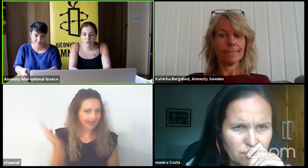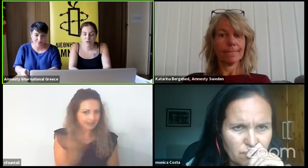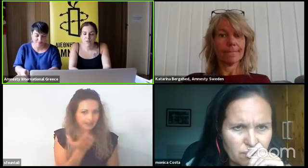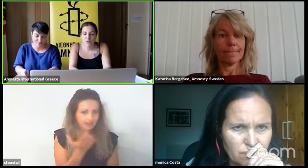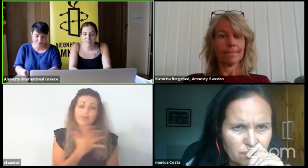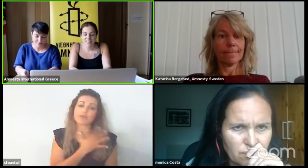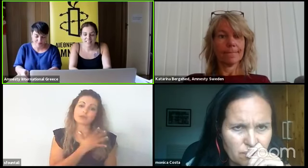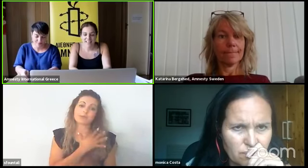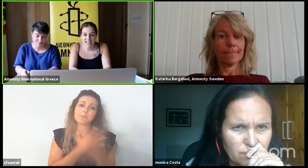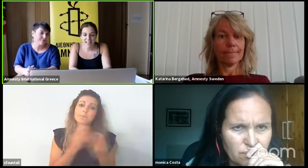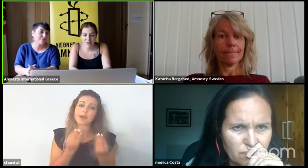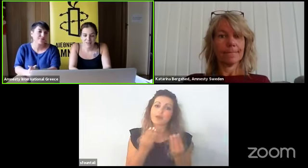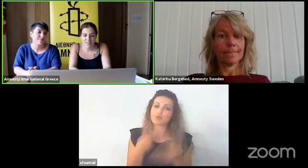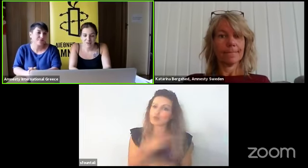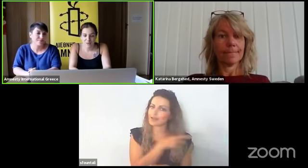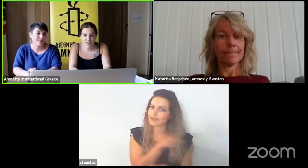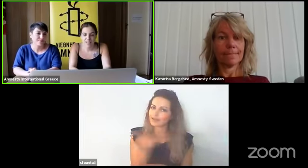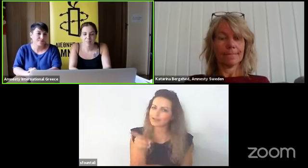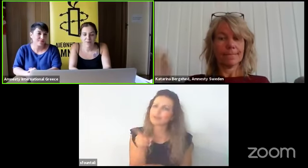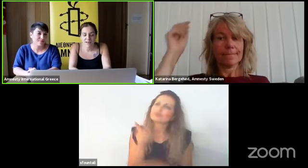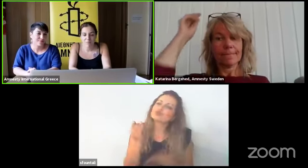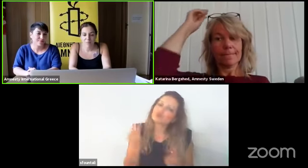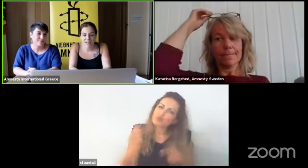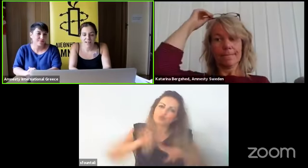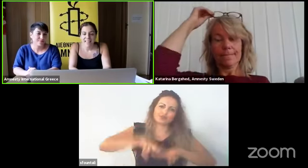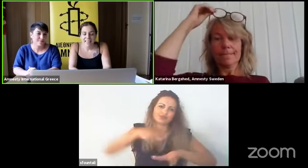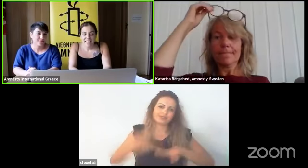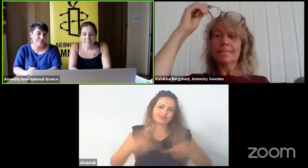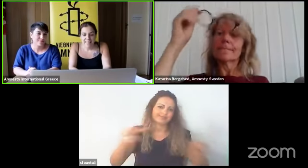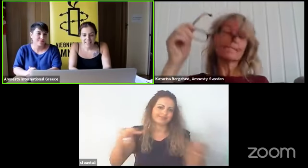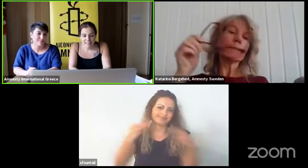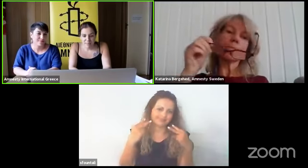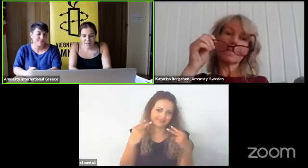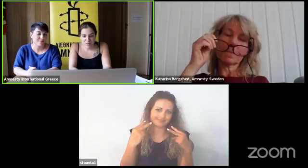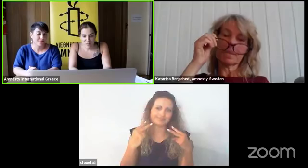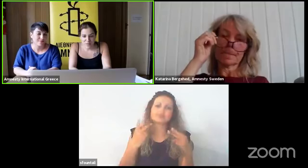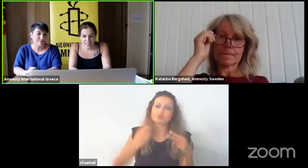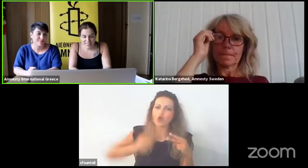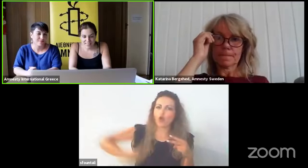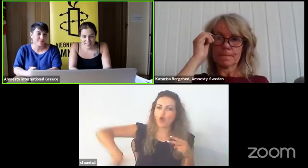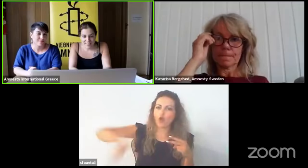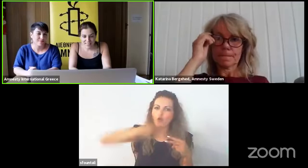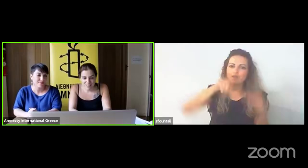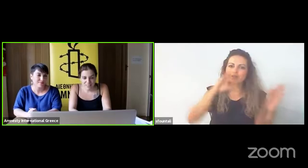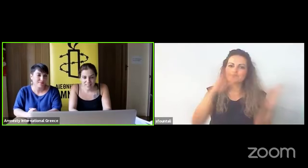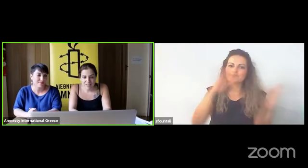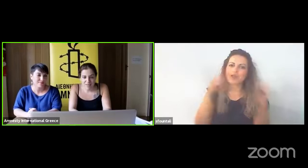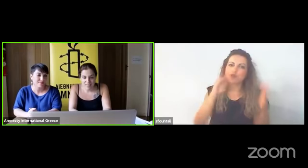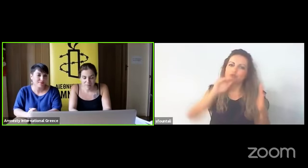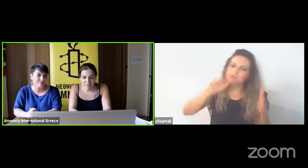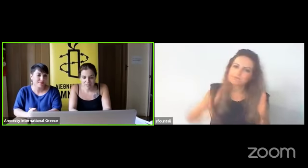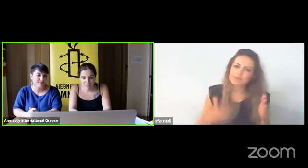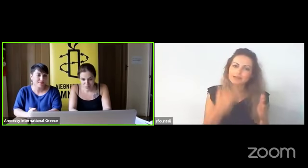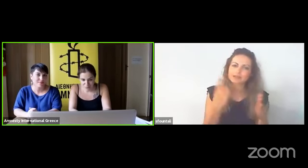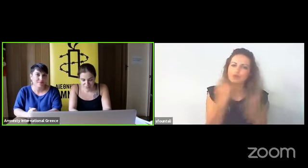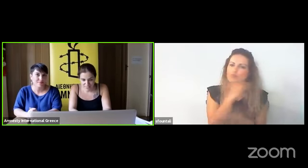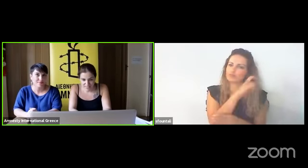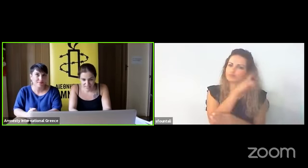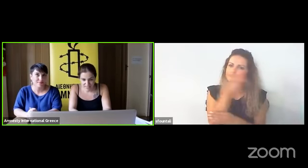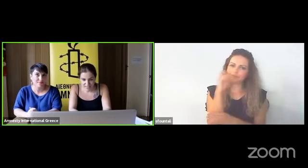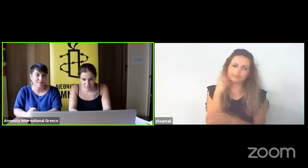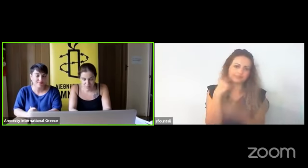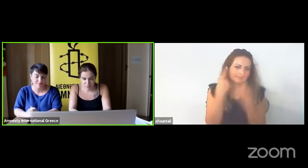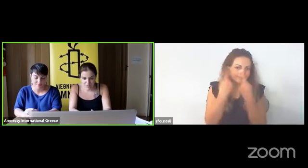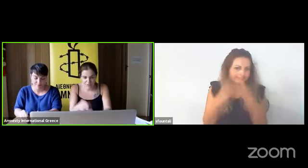είστε εδώ, έστω και διαδικτυακά όλες και όλοι. Περνάμε μια ιδιαίτερη περίοδο και έτσι η φυσική μας επαφή πολλές